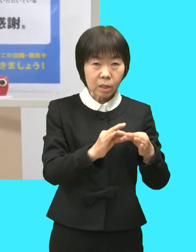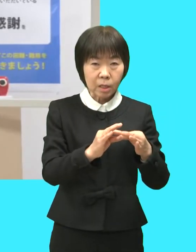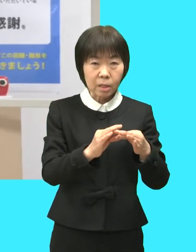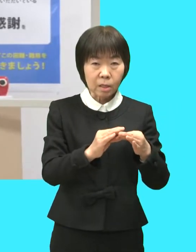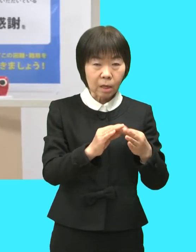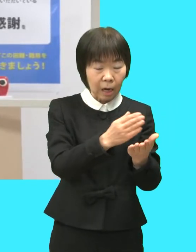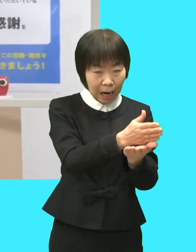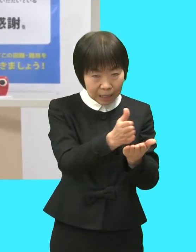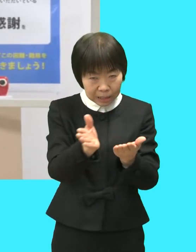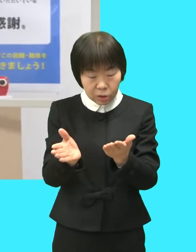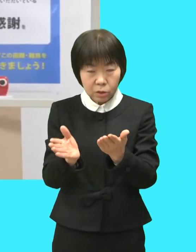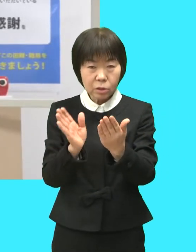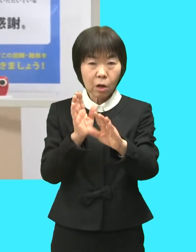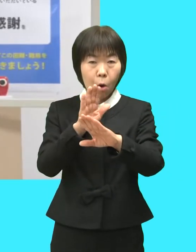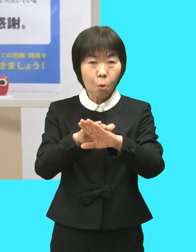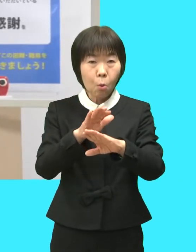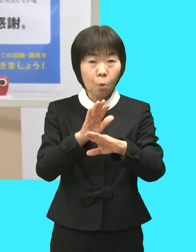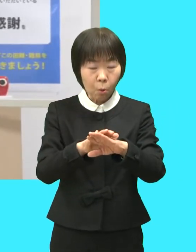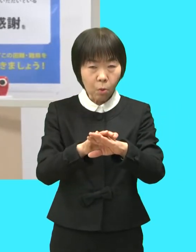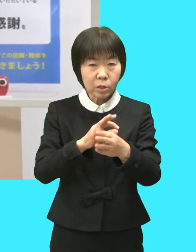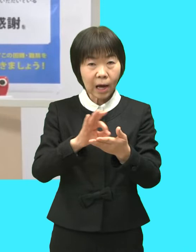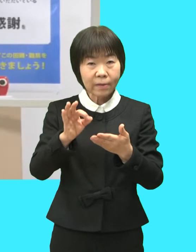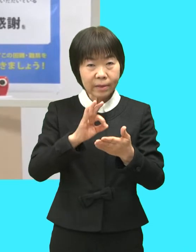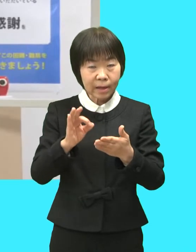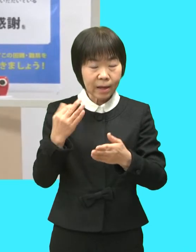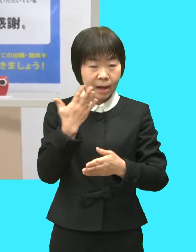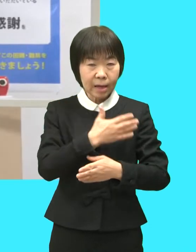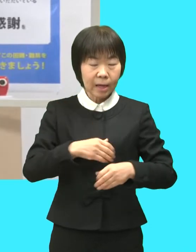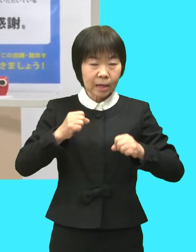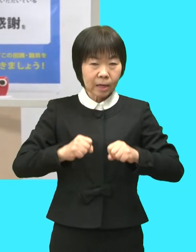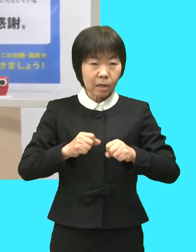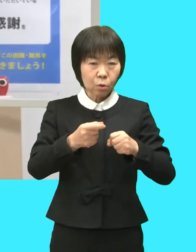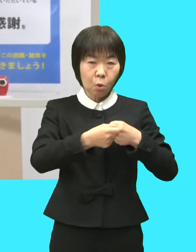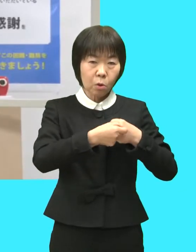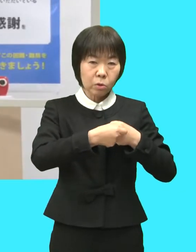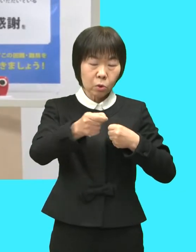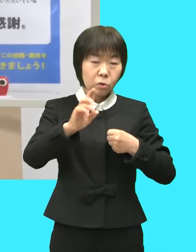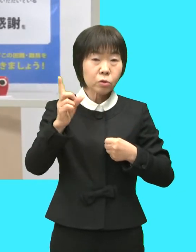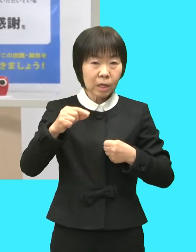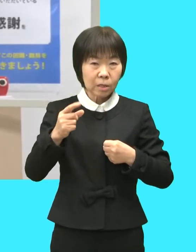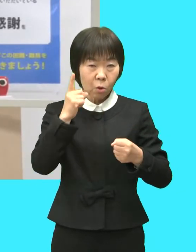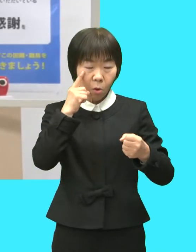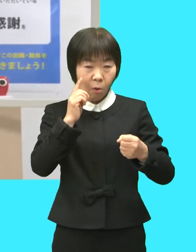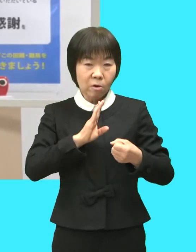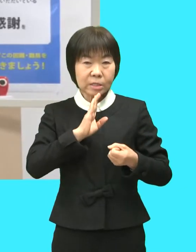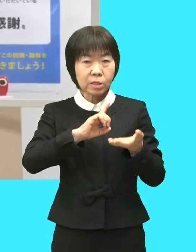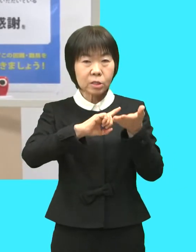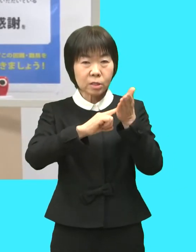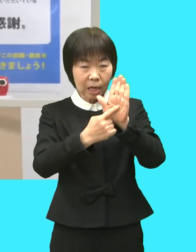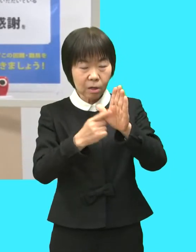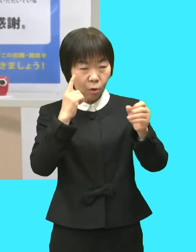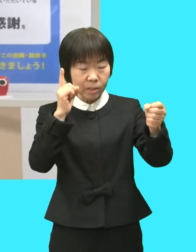らゆる対策を講じながら健康長寿県の実現を目指してまいります。